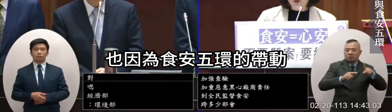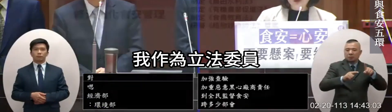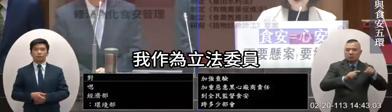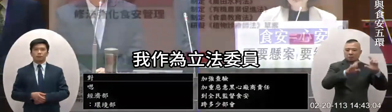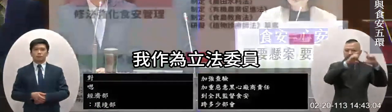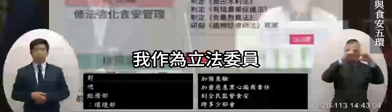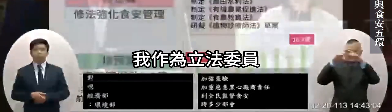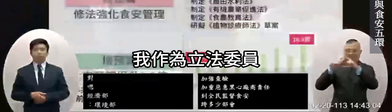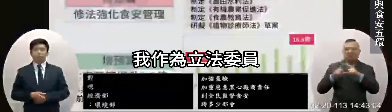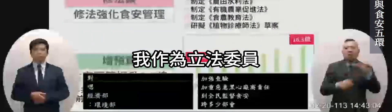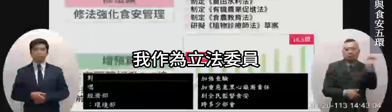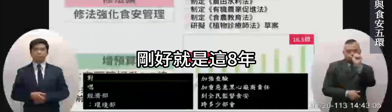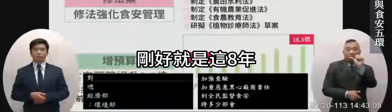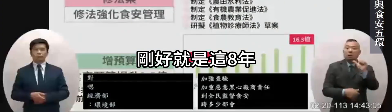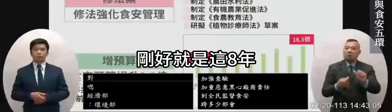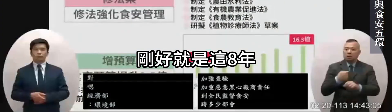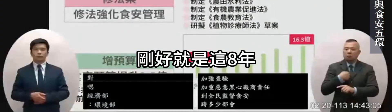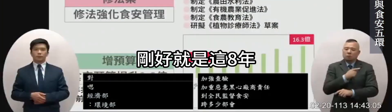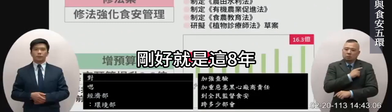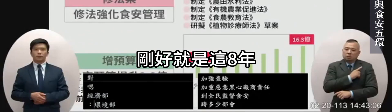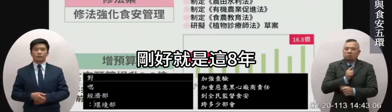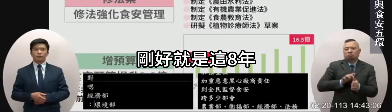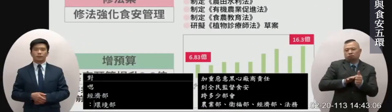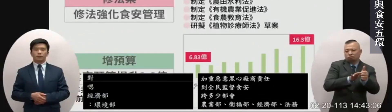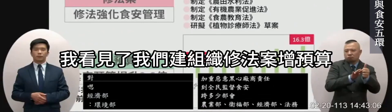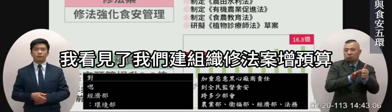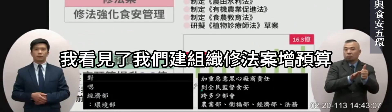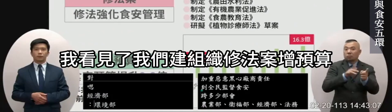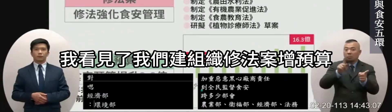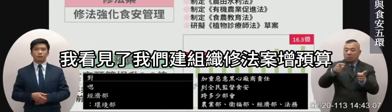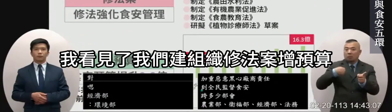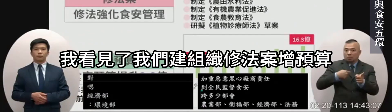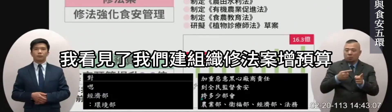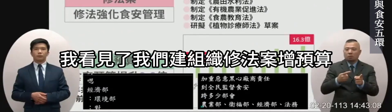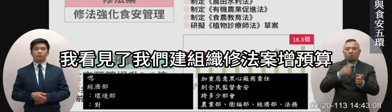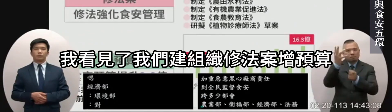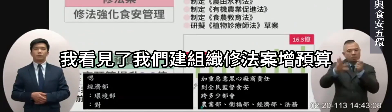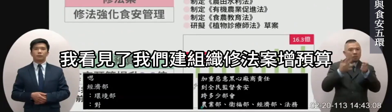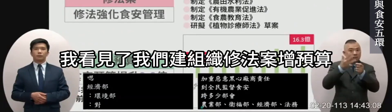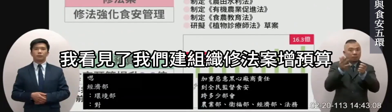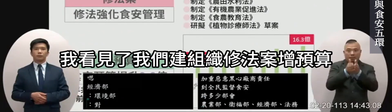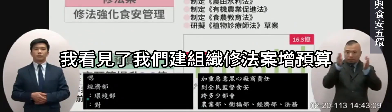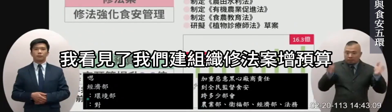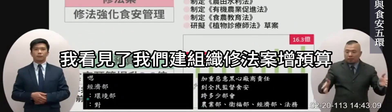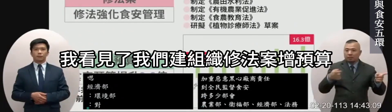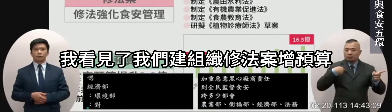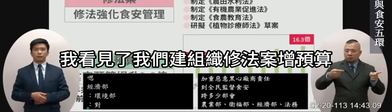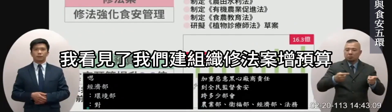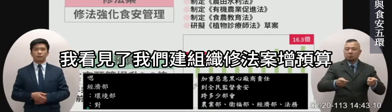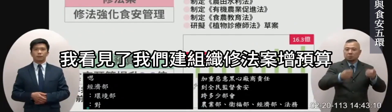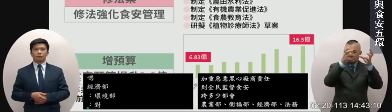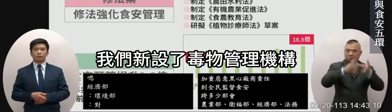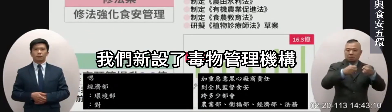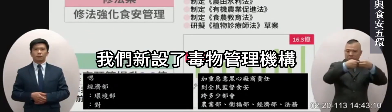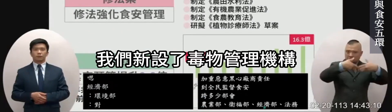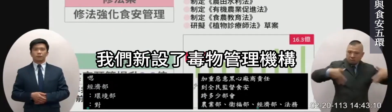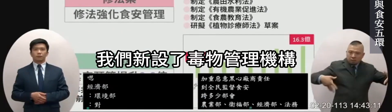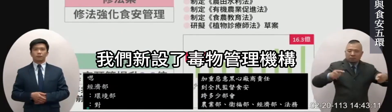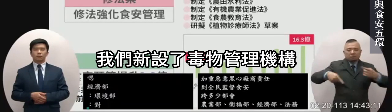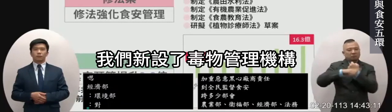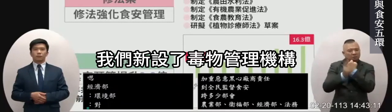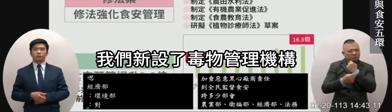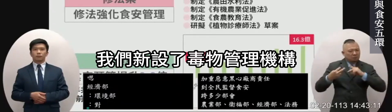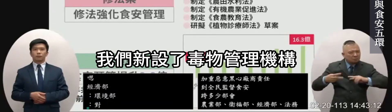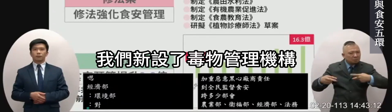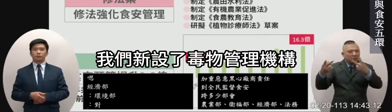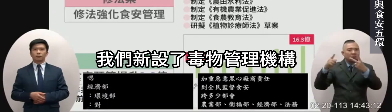动，我作为立法委员，刚好就是这八年，我看见了我们建组织修法案增预算。我们新设